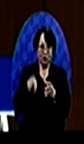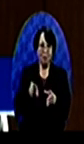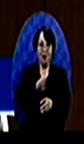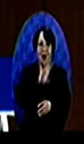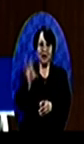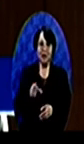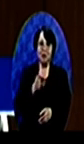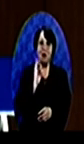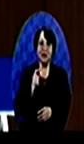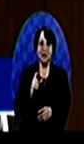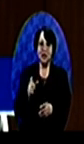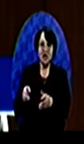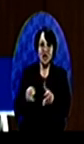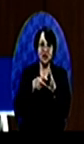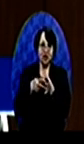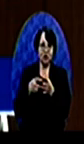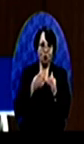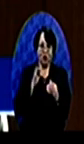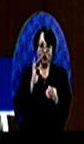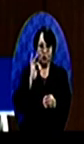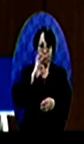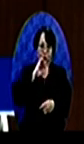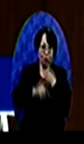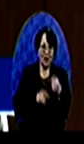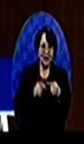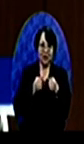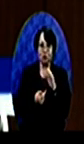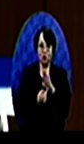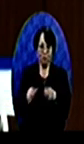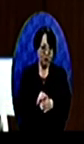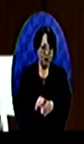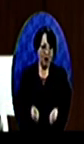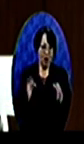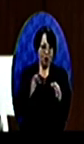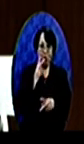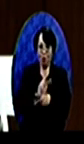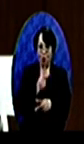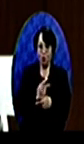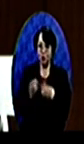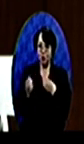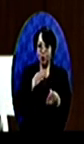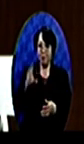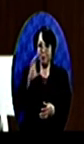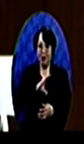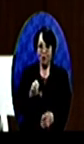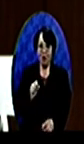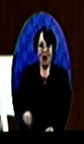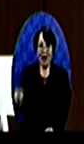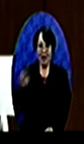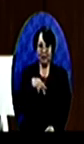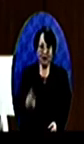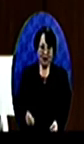дээр ерөөсөө зарчмын зүйл огт шийдэгдээгүй. Хоёрдугаар нь өнөөдөр хууль шүүхийн байгууллагын алдаатай